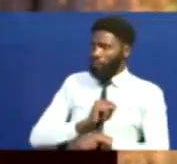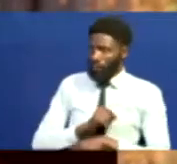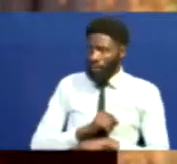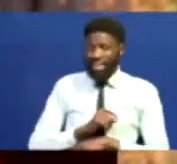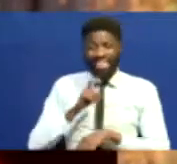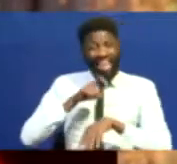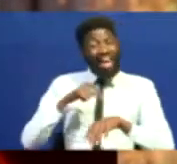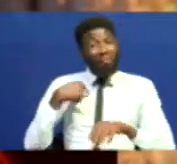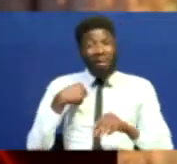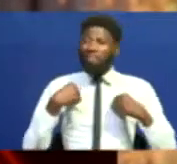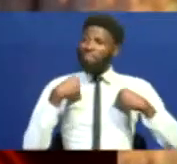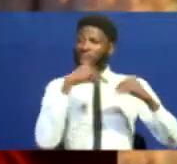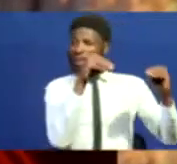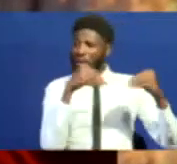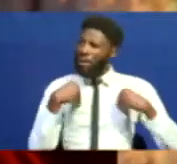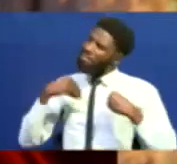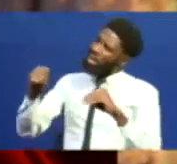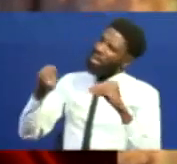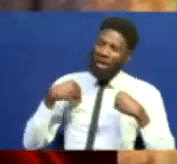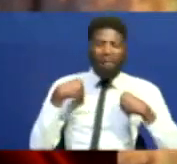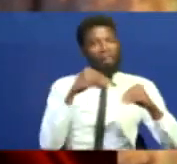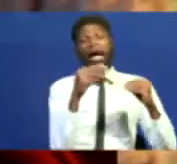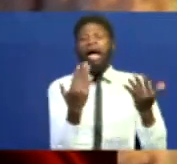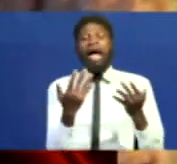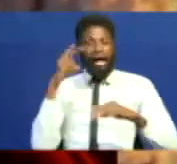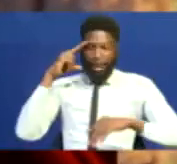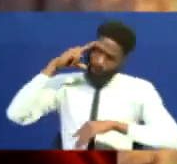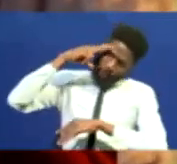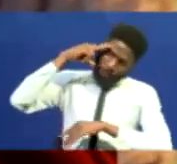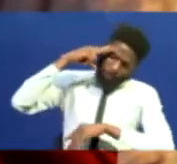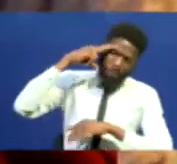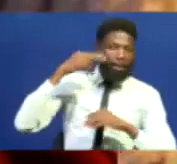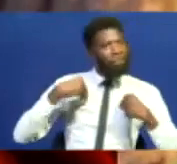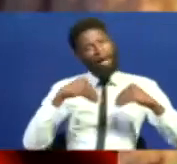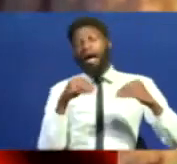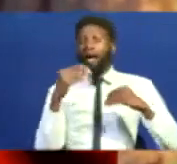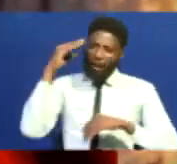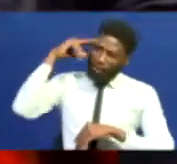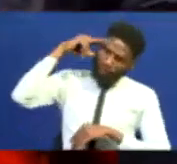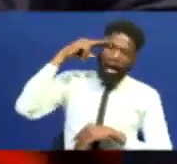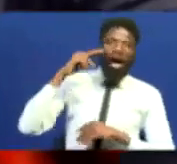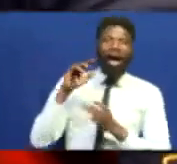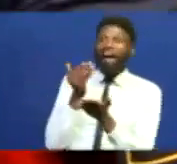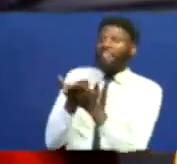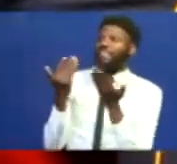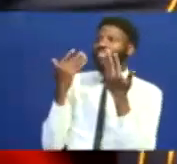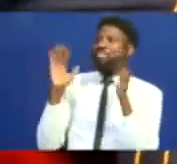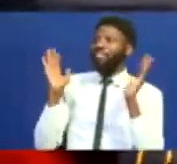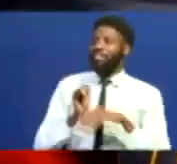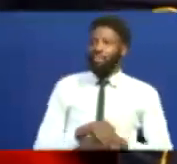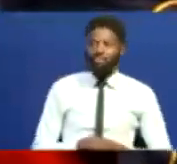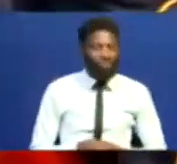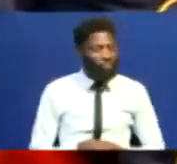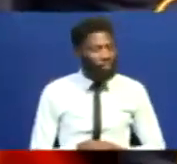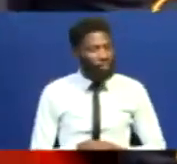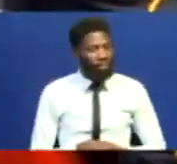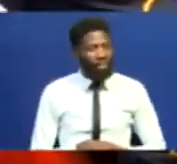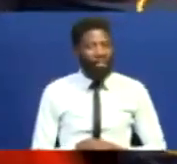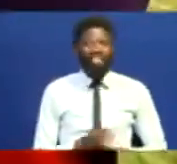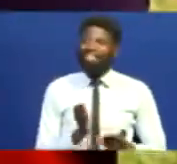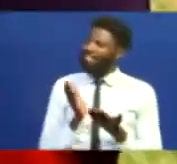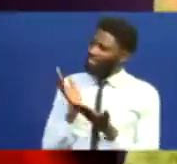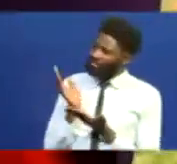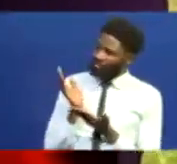ya kukataa, sasa kuna ile sasa wanakulazimishia kwa sababu umeshafika huko. Despite the scars caused by the